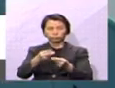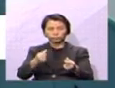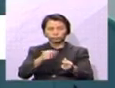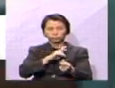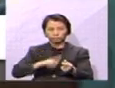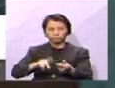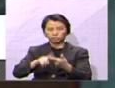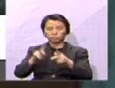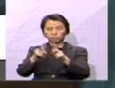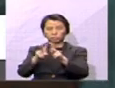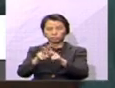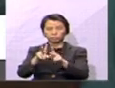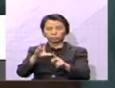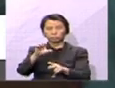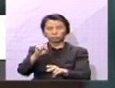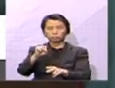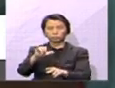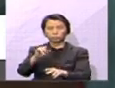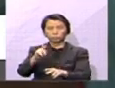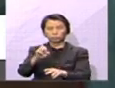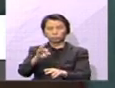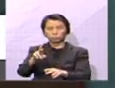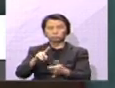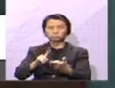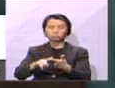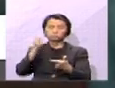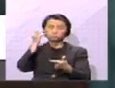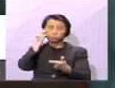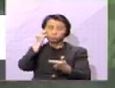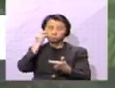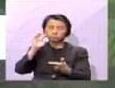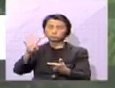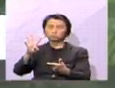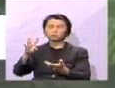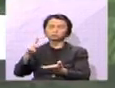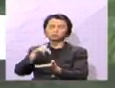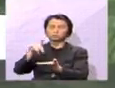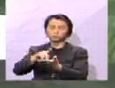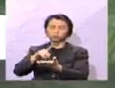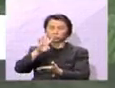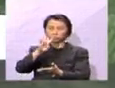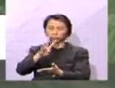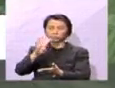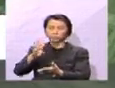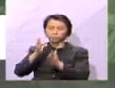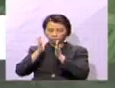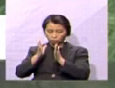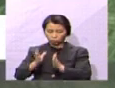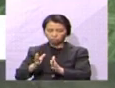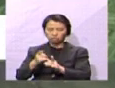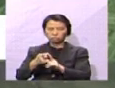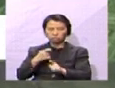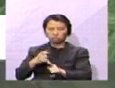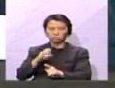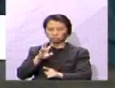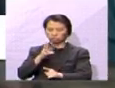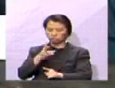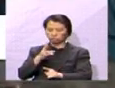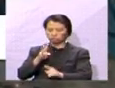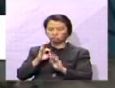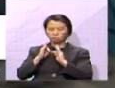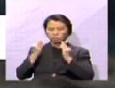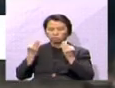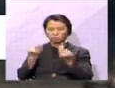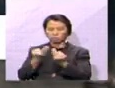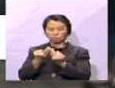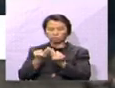raja dan Kampung syukur di daerah kemaman empat Pusat masih menempatkan 74 penduduk daripada 16 keluarga